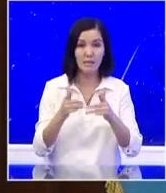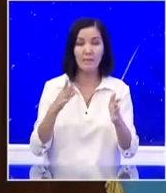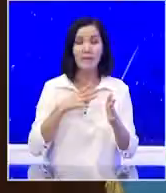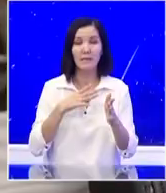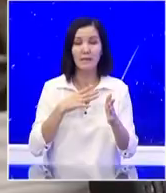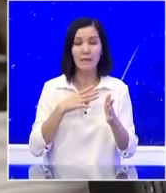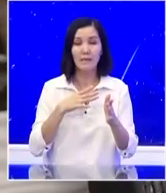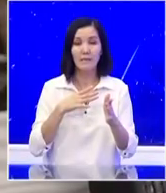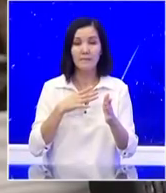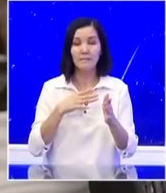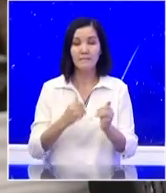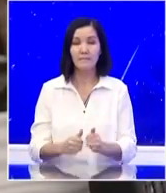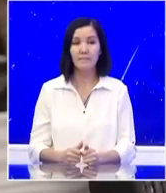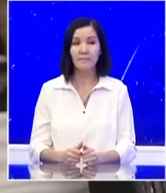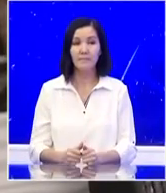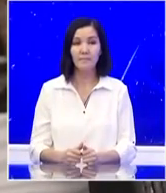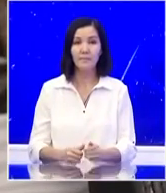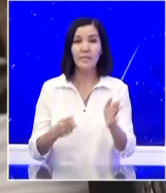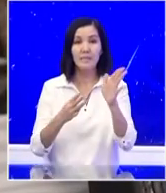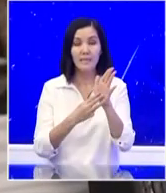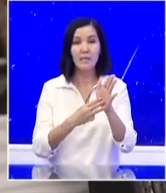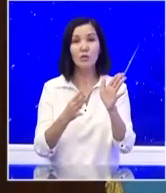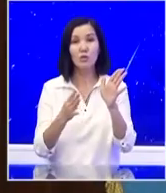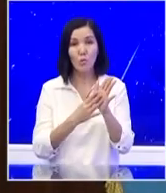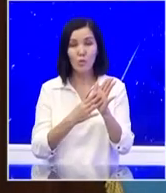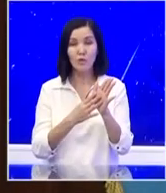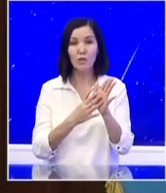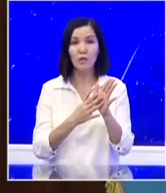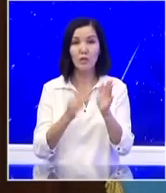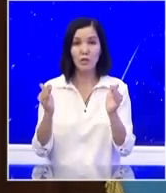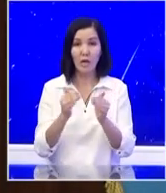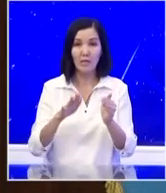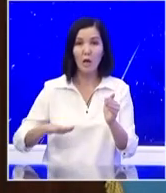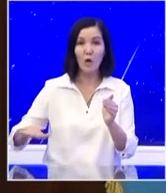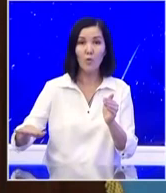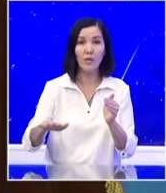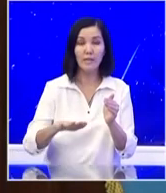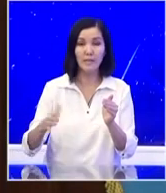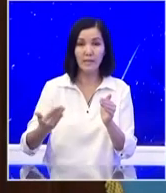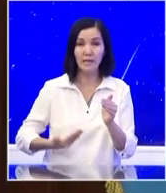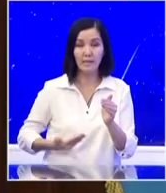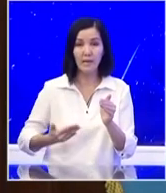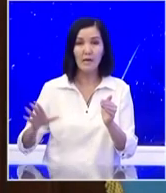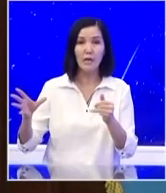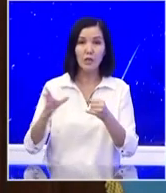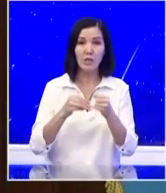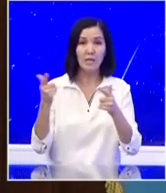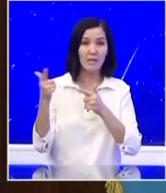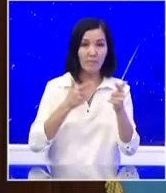экспертизаға сараптамаға өткізіп отырмыз. 8-9 микрорайонның бүгінгі күнге инженерлік желілердің барлығы